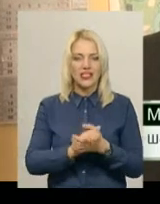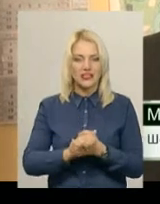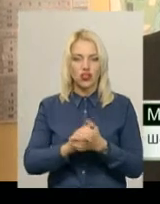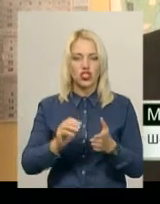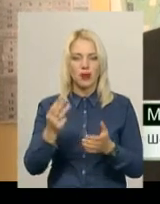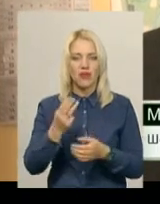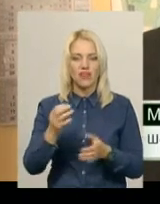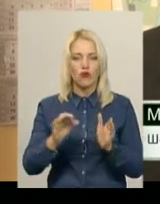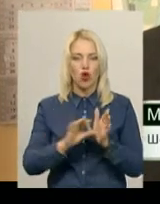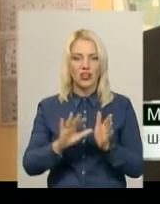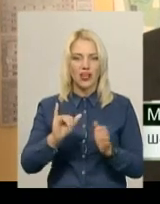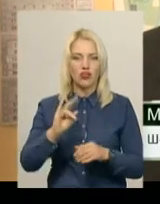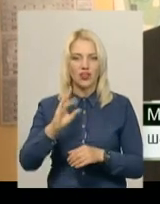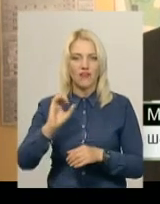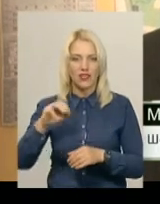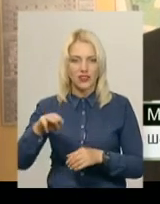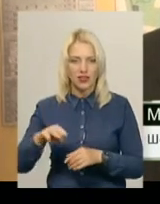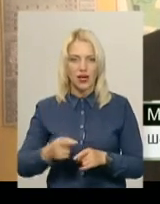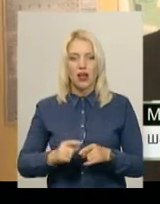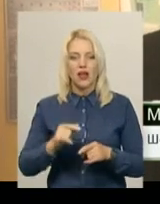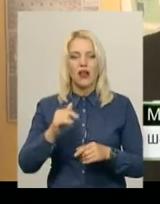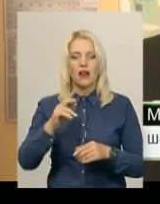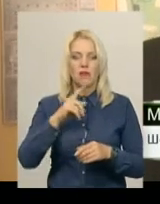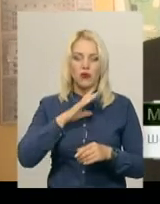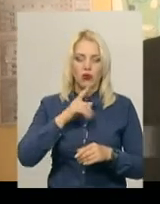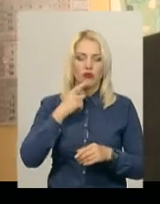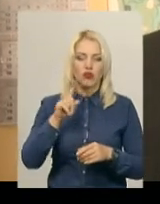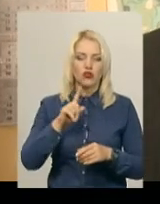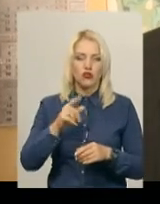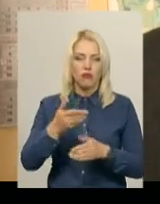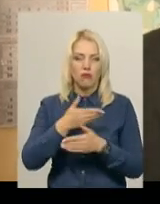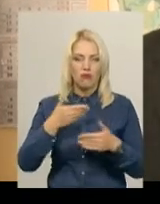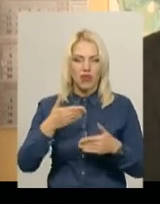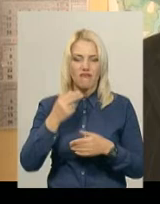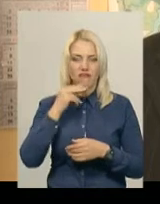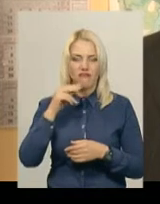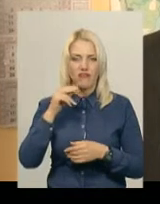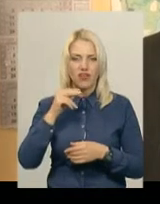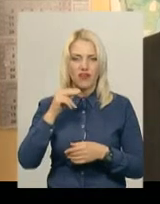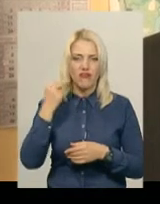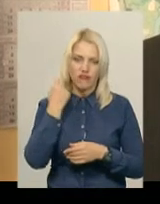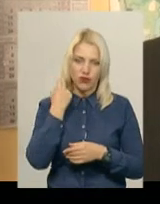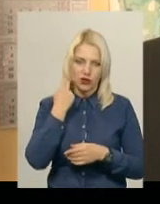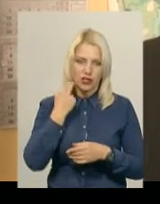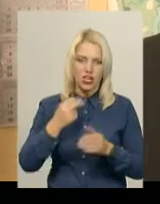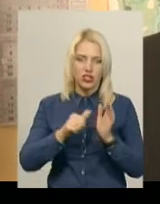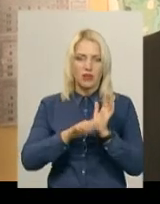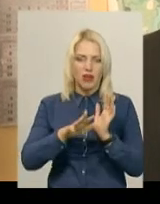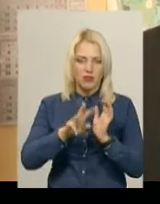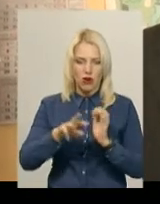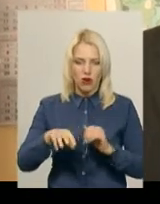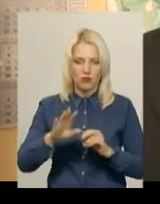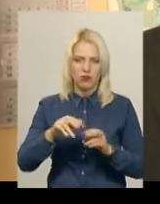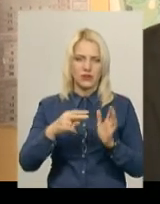листа, що ми нібито винні по різниці в тарифах більше 5 мільйонів, потім був лист в межах